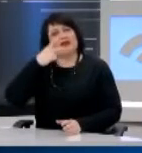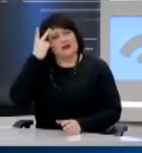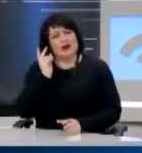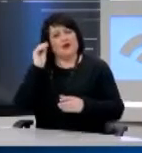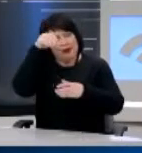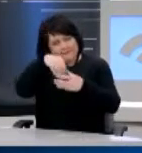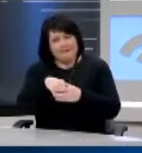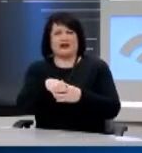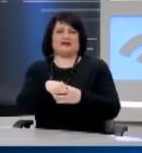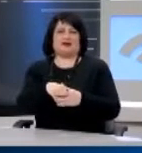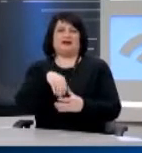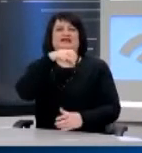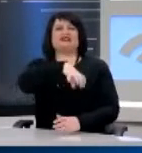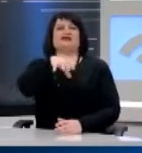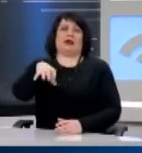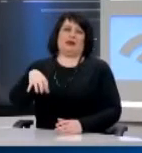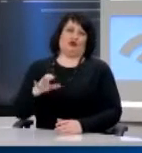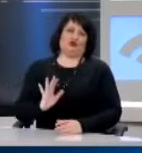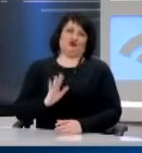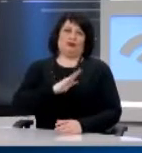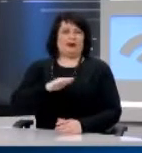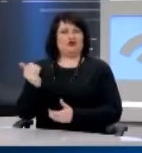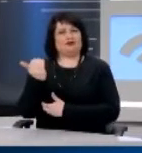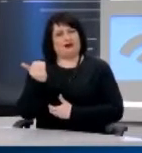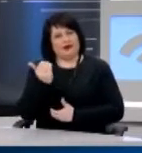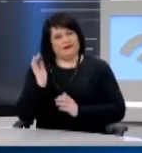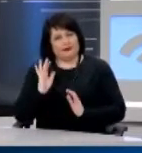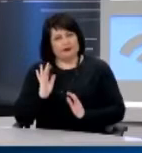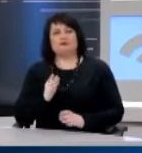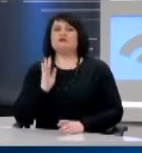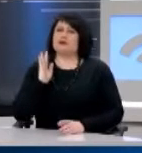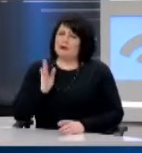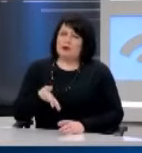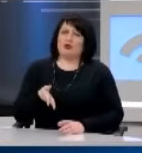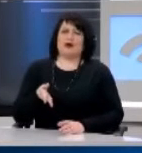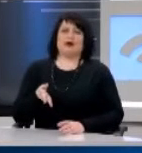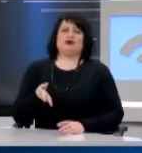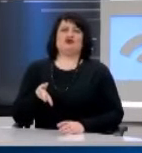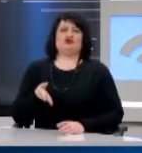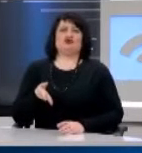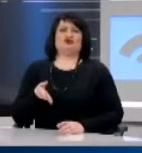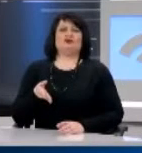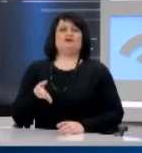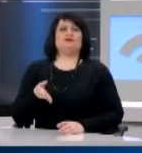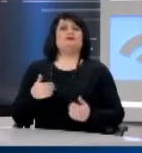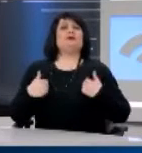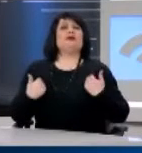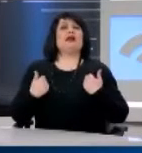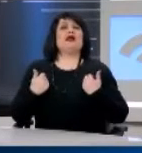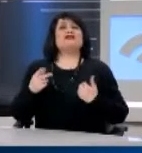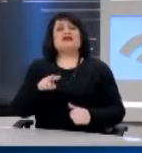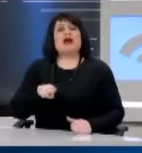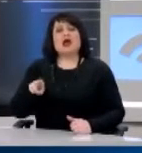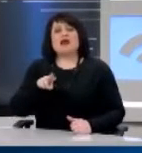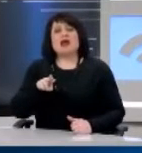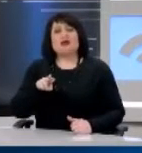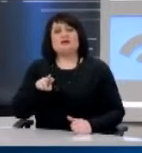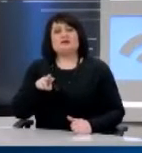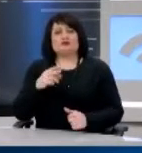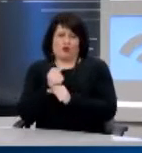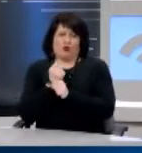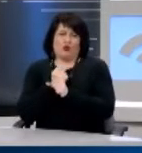από βρεφονηπιακούς σταθμούς, ώστε να δώσουμε τη δυνατότητα στους νέους γονείς, εργαζόμενους